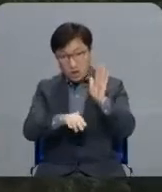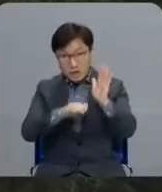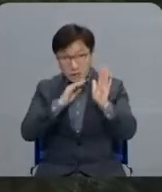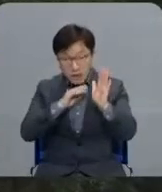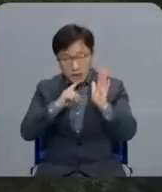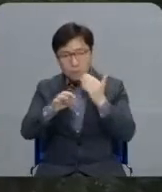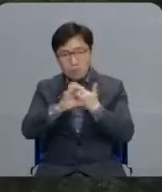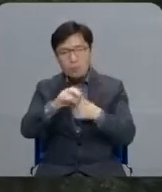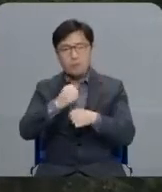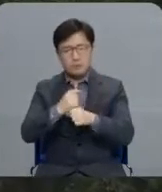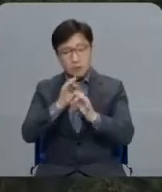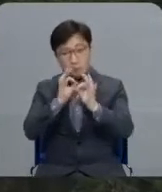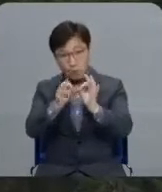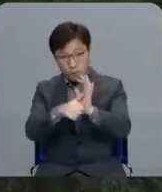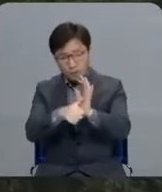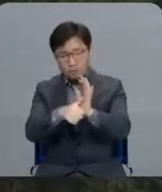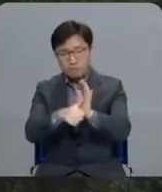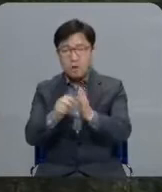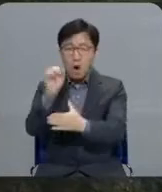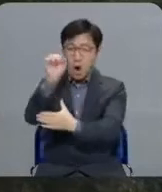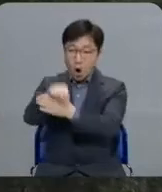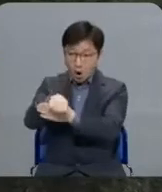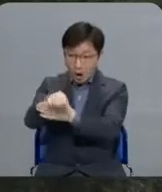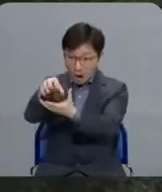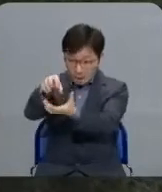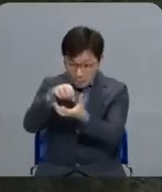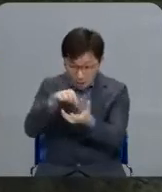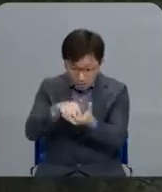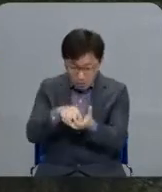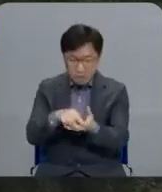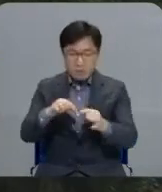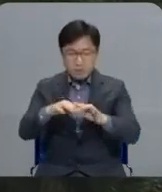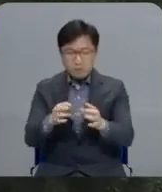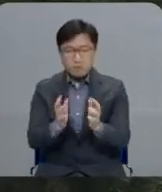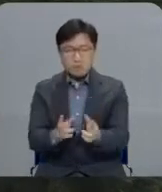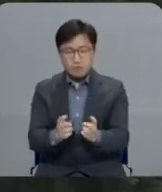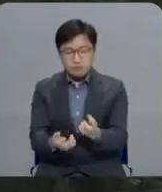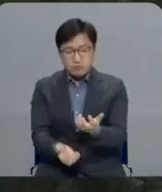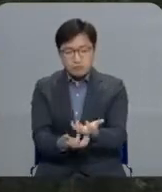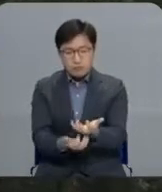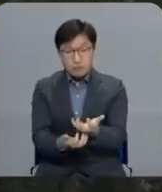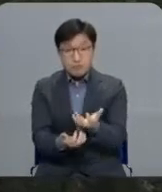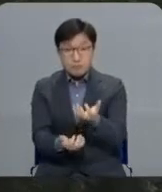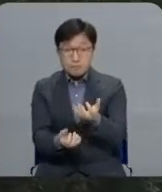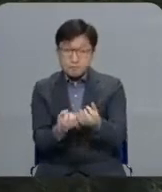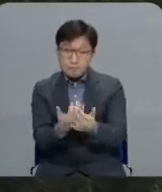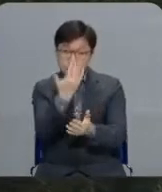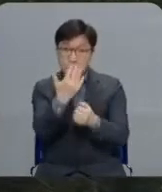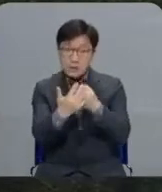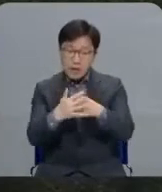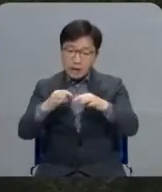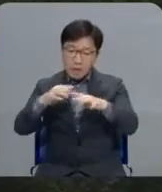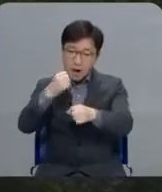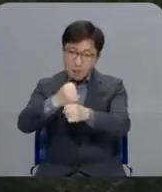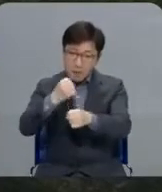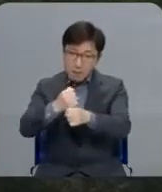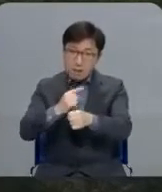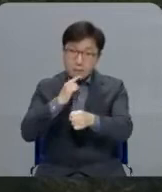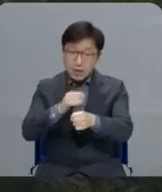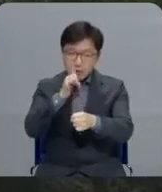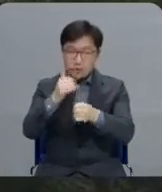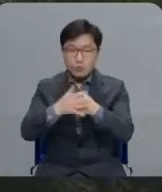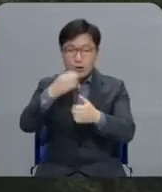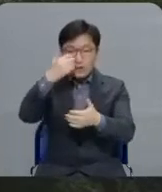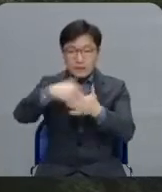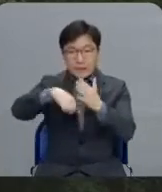연료를 연소를 해서 자체 열을 쓰고 나머지는 발전하고 또한